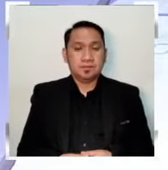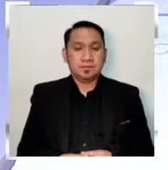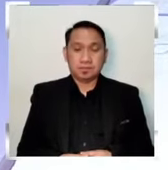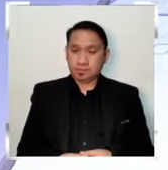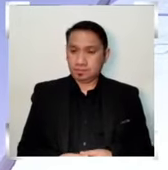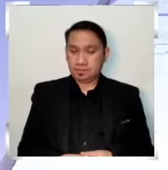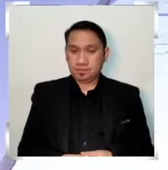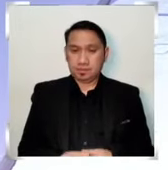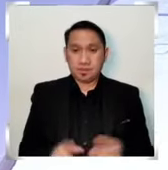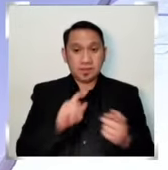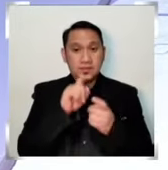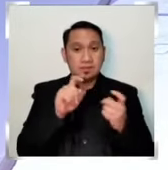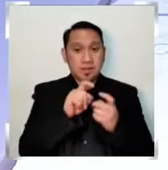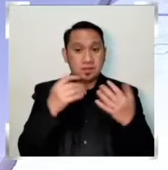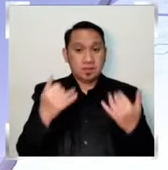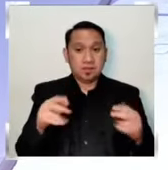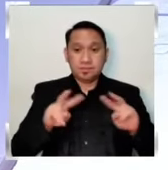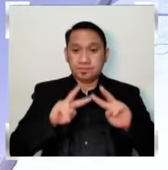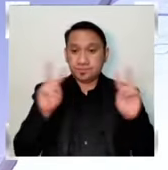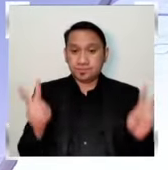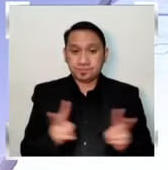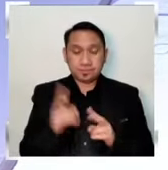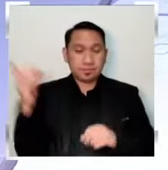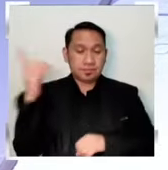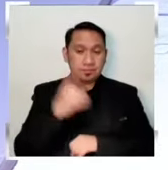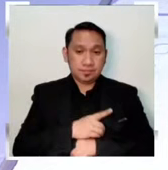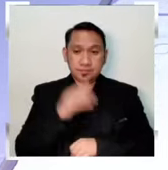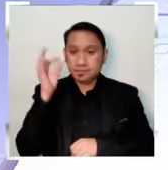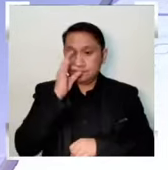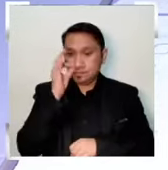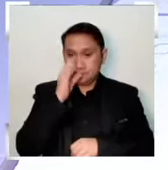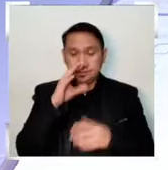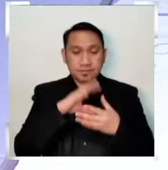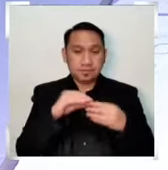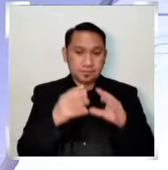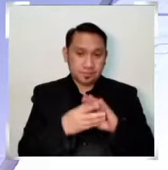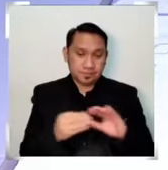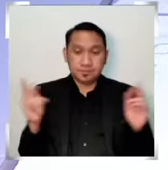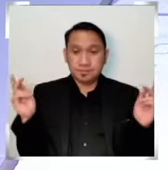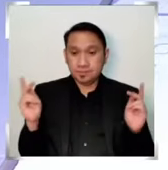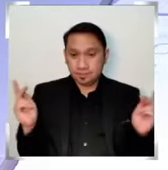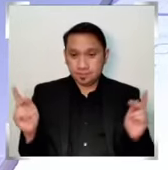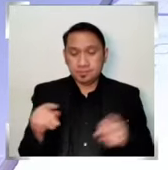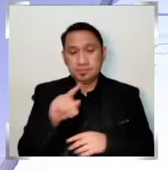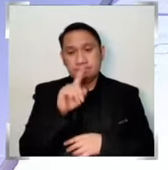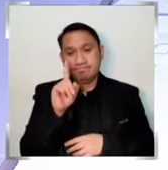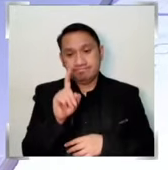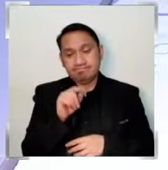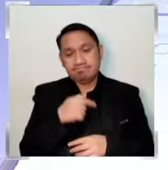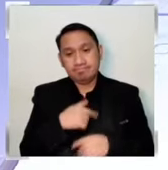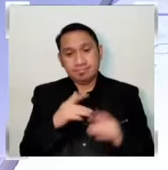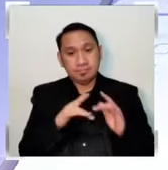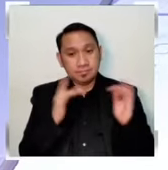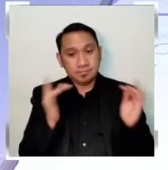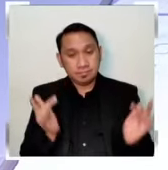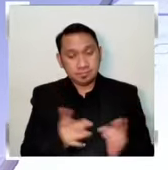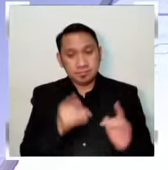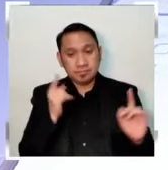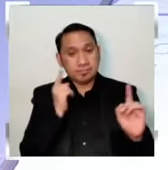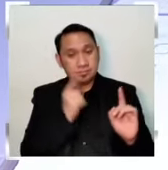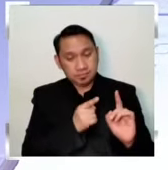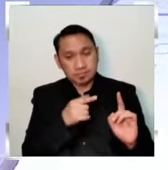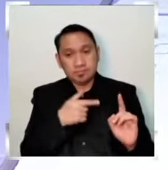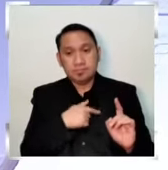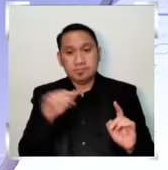Sakto ngayong Valentine's Day ang kwento ng Pinay na nakinig at sinunod ang kanyang puso. Nakamit niya ang pagkilala bilang Asia's